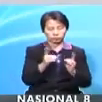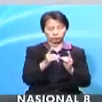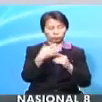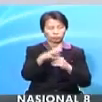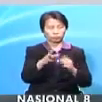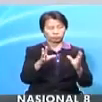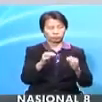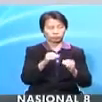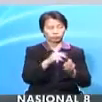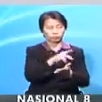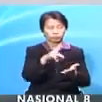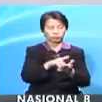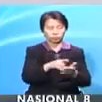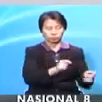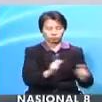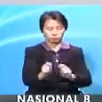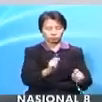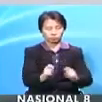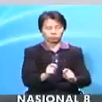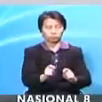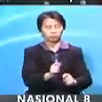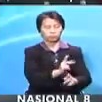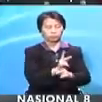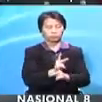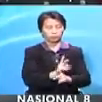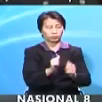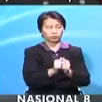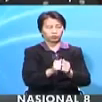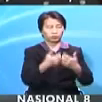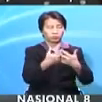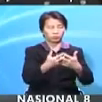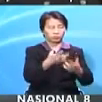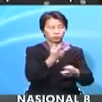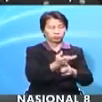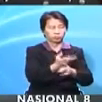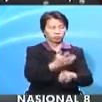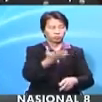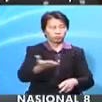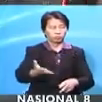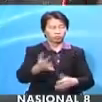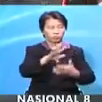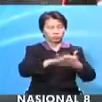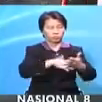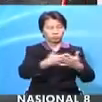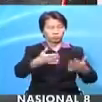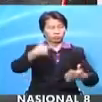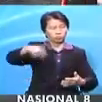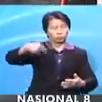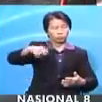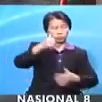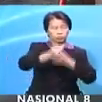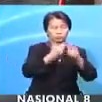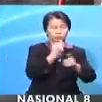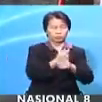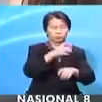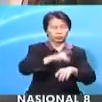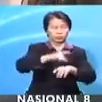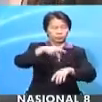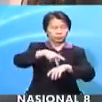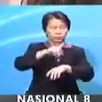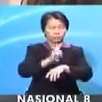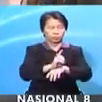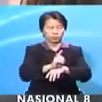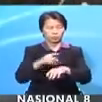pusat kawalan tindakan kecemasan dan gudang simpanan bahan buangan terjadwal quality alam di podikson